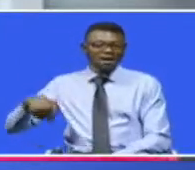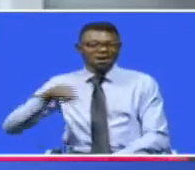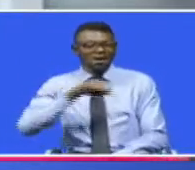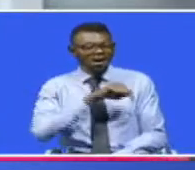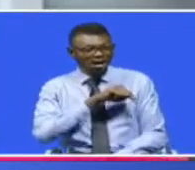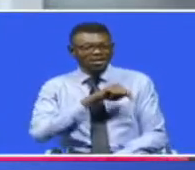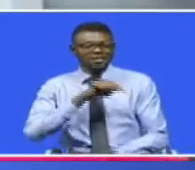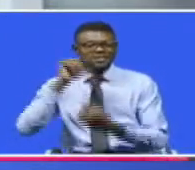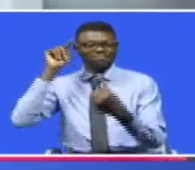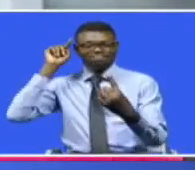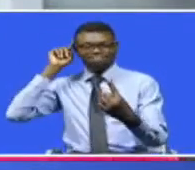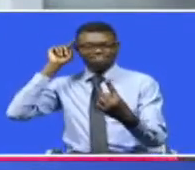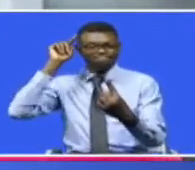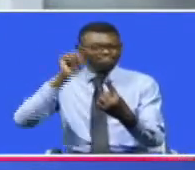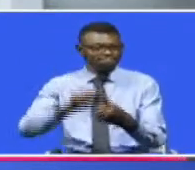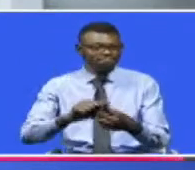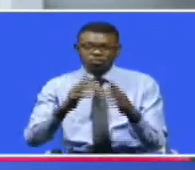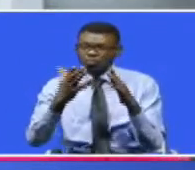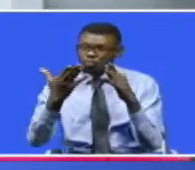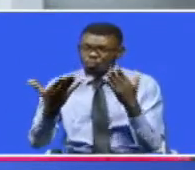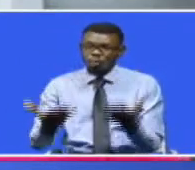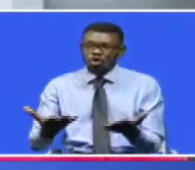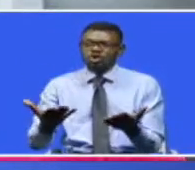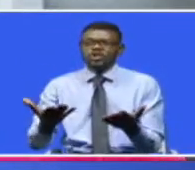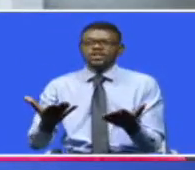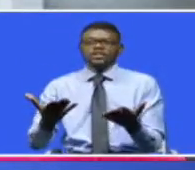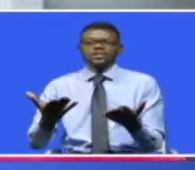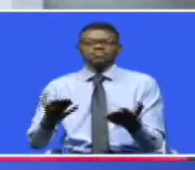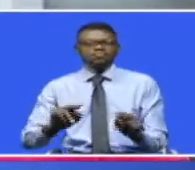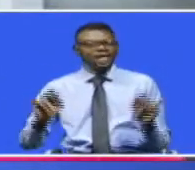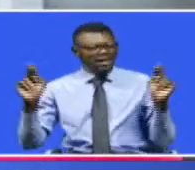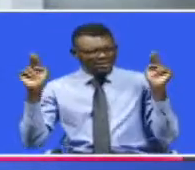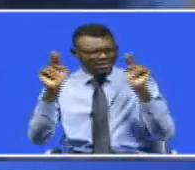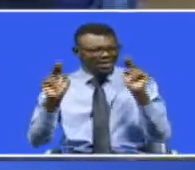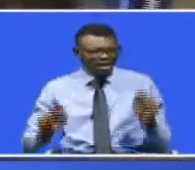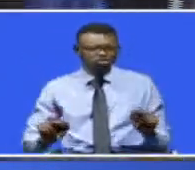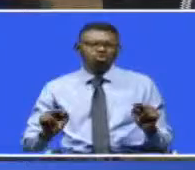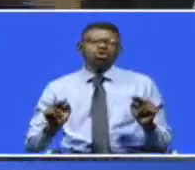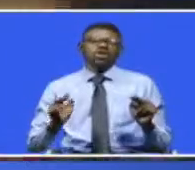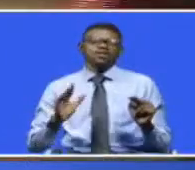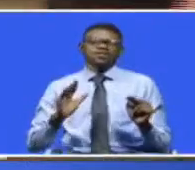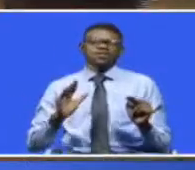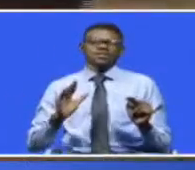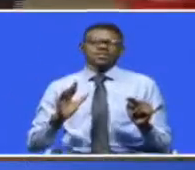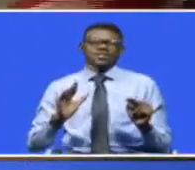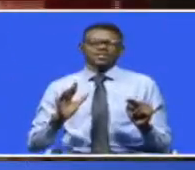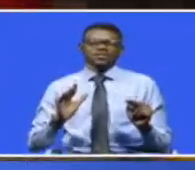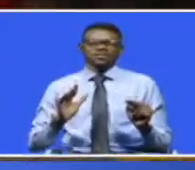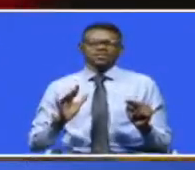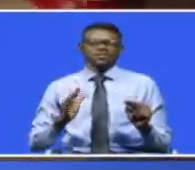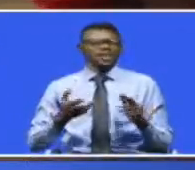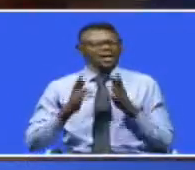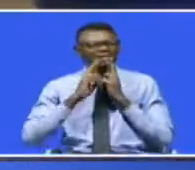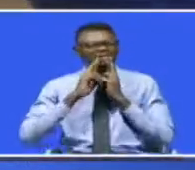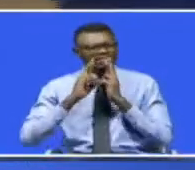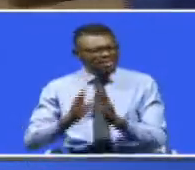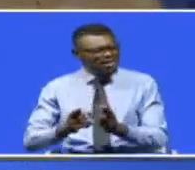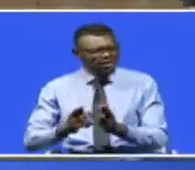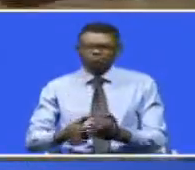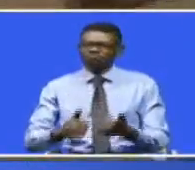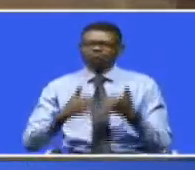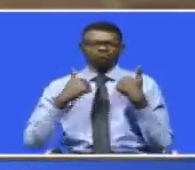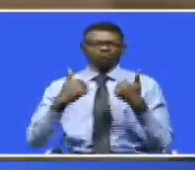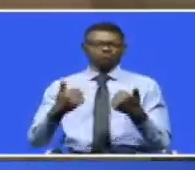kufika the podium. Hiyo itakuwa ni matokeo mazuri zaidi kwetu.